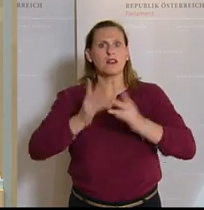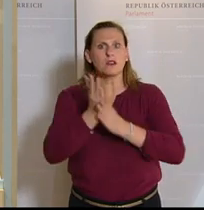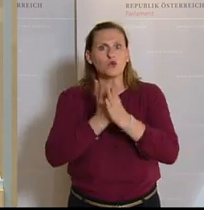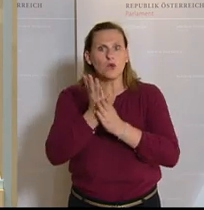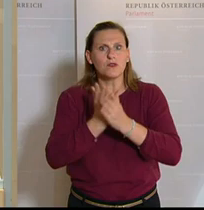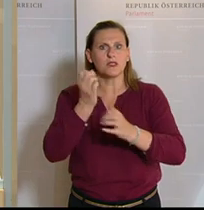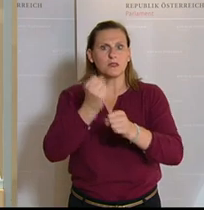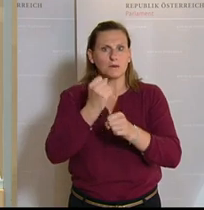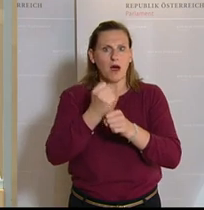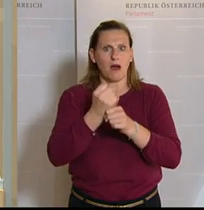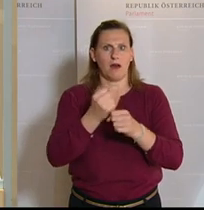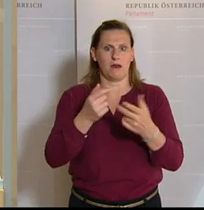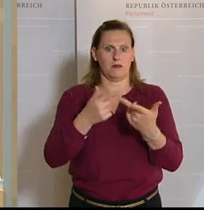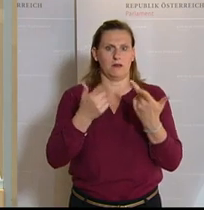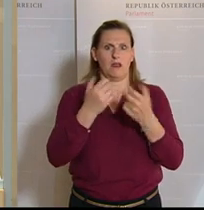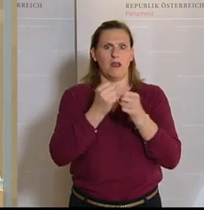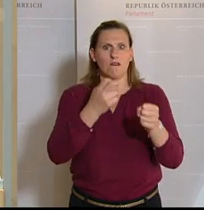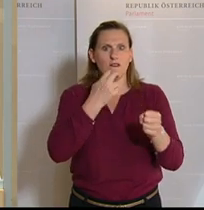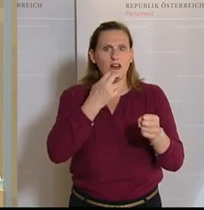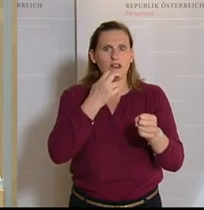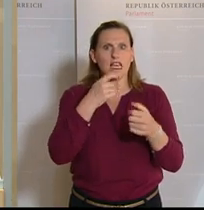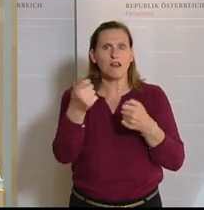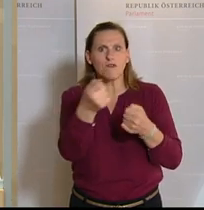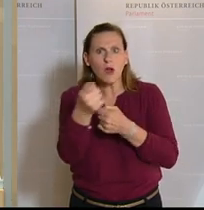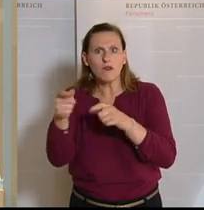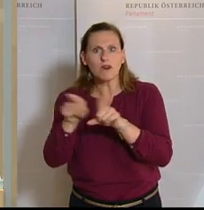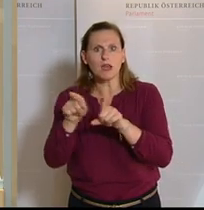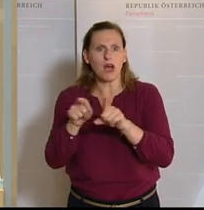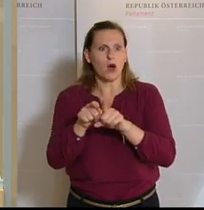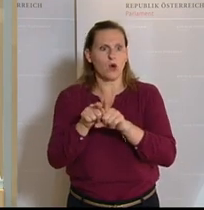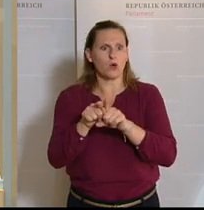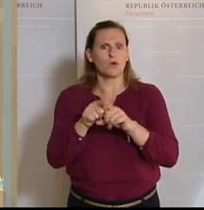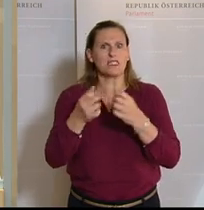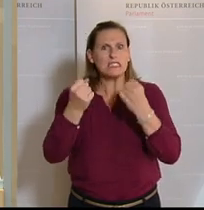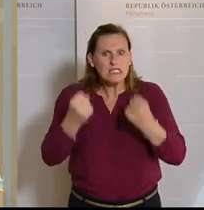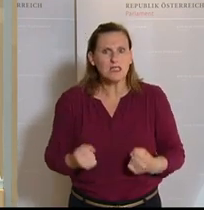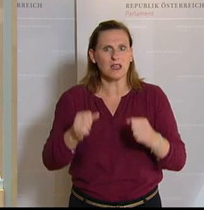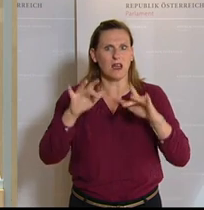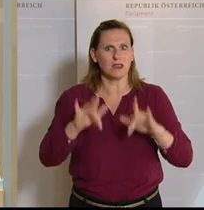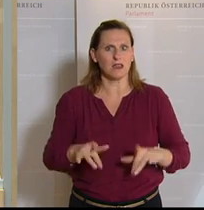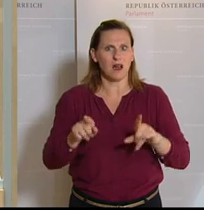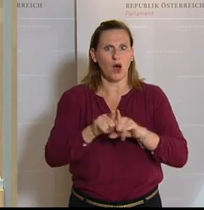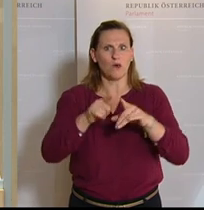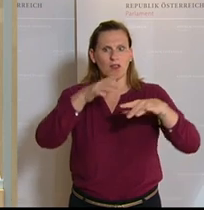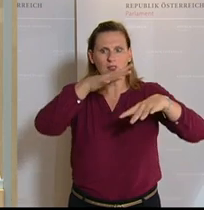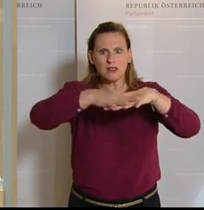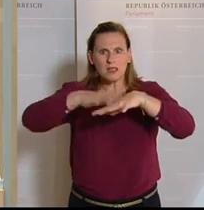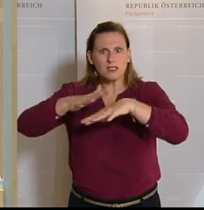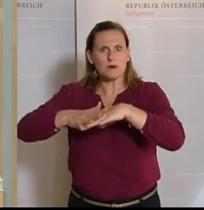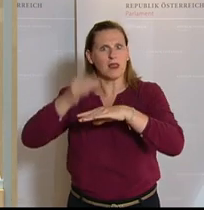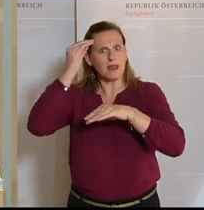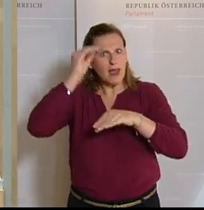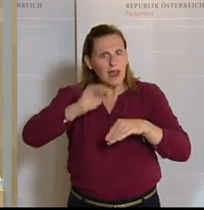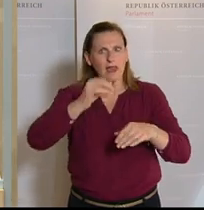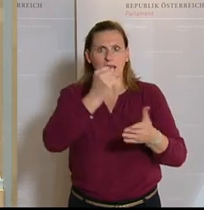zur Verfügung stellt, die neben der Freiwilligen Feuerwehr genau diese Serviceleitung sicherstellt, die ein engnetziges Netzwerk an Ehrenamtlichen